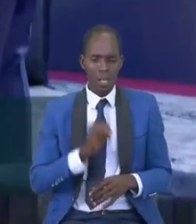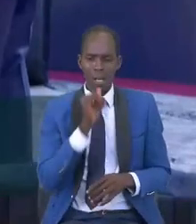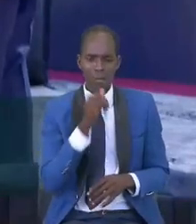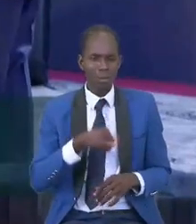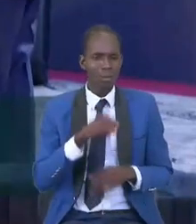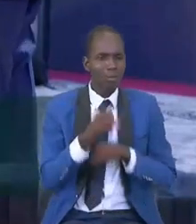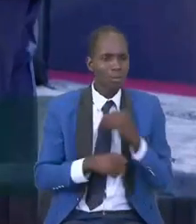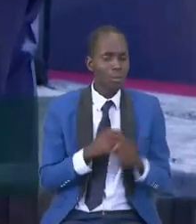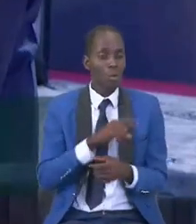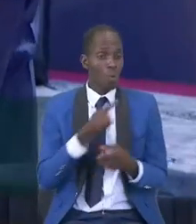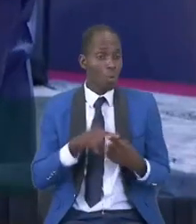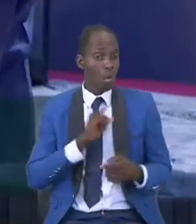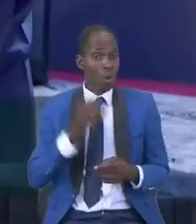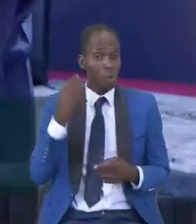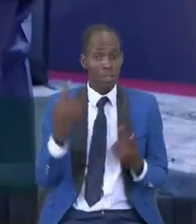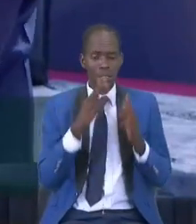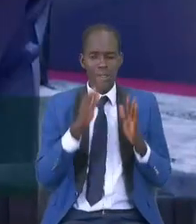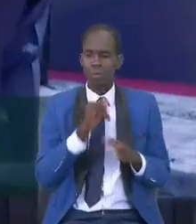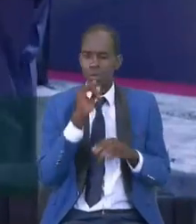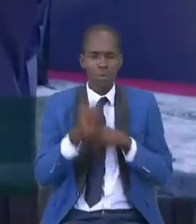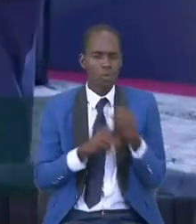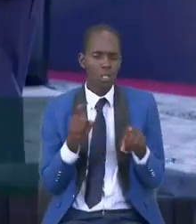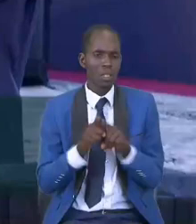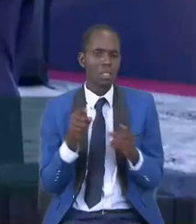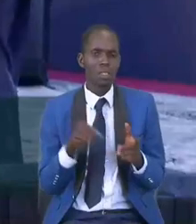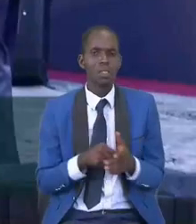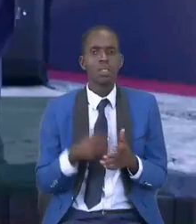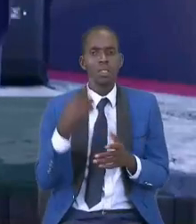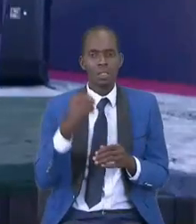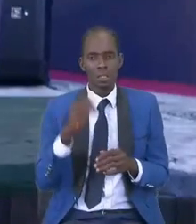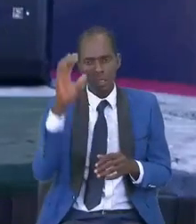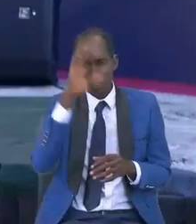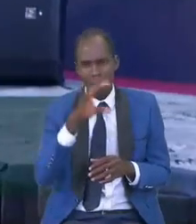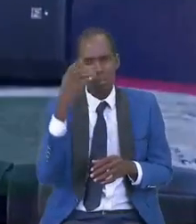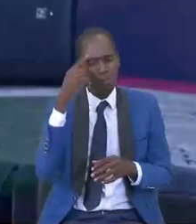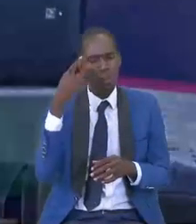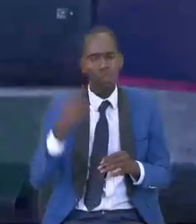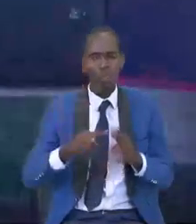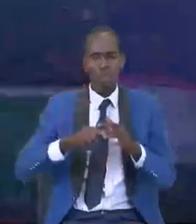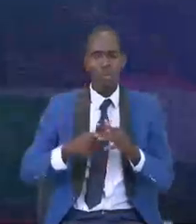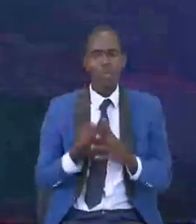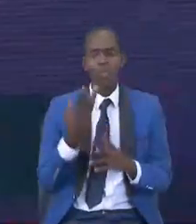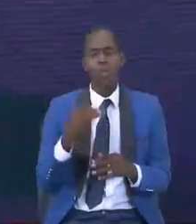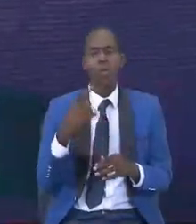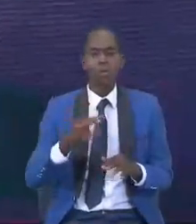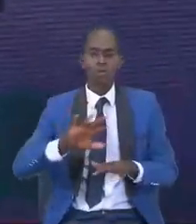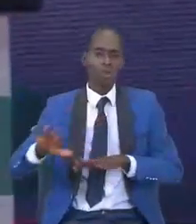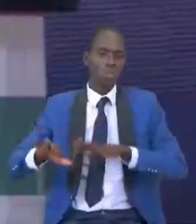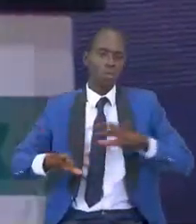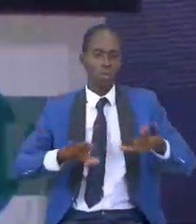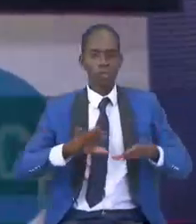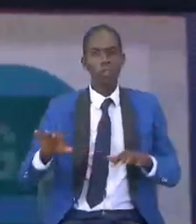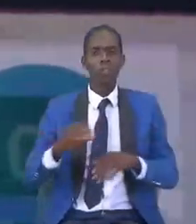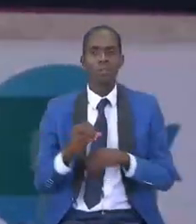Quelle est la source, la recherche des différentes souffrances? Deuxième élément,